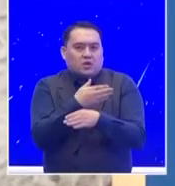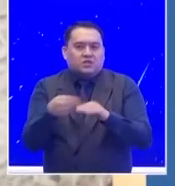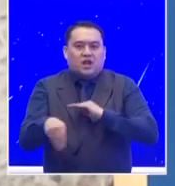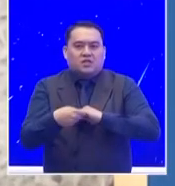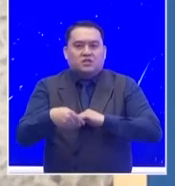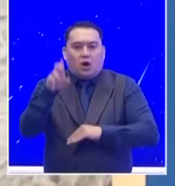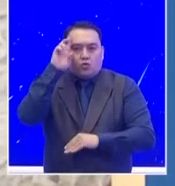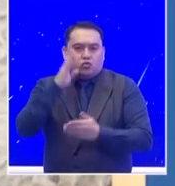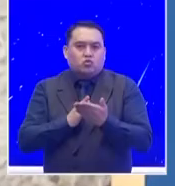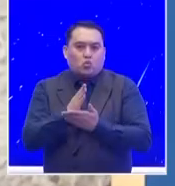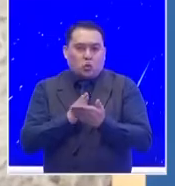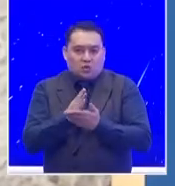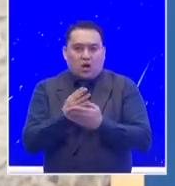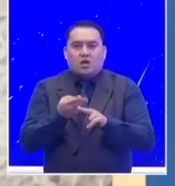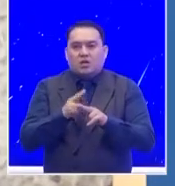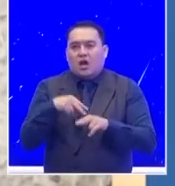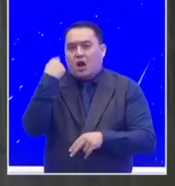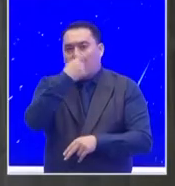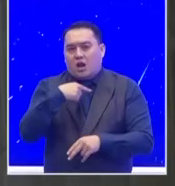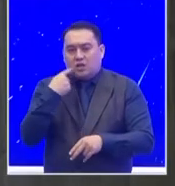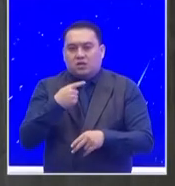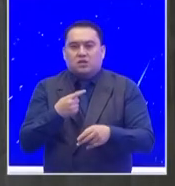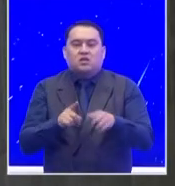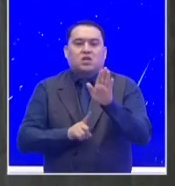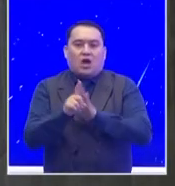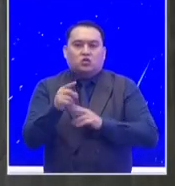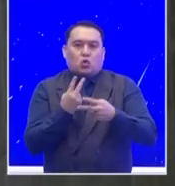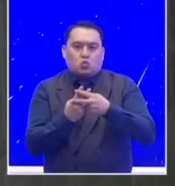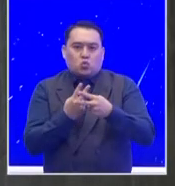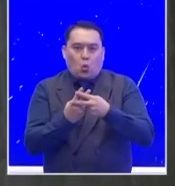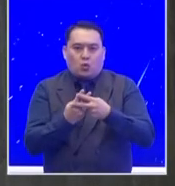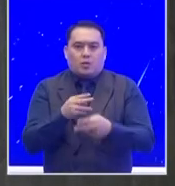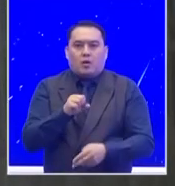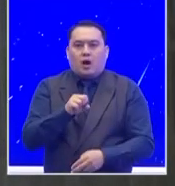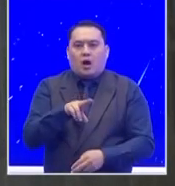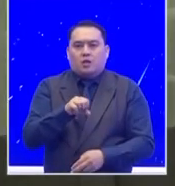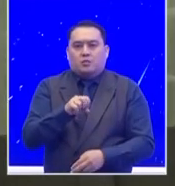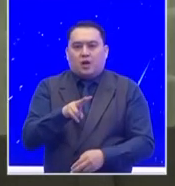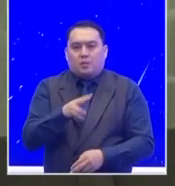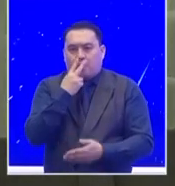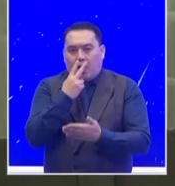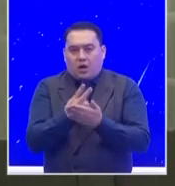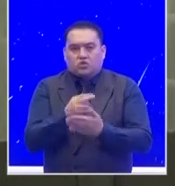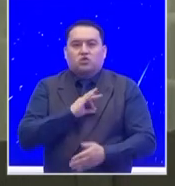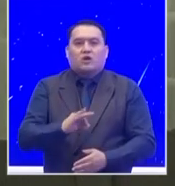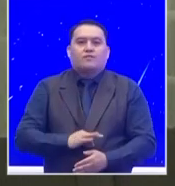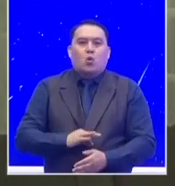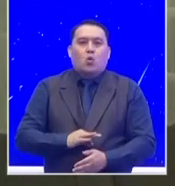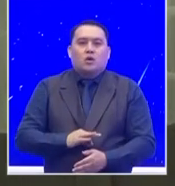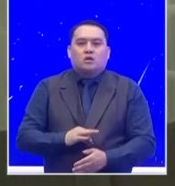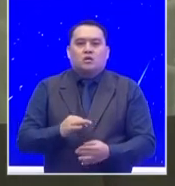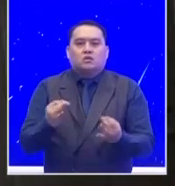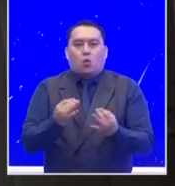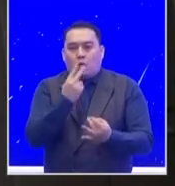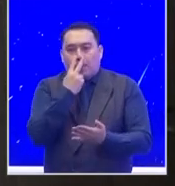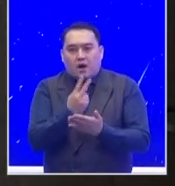среди государственных служащих. Так, лично начальник тюрьмы, майор юстиции Бауржан Калымов продемонстрировал чиновникам